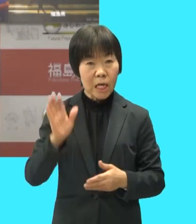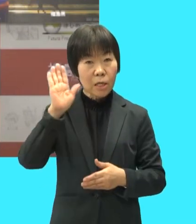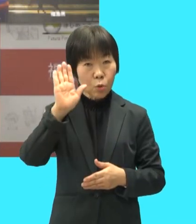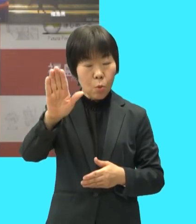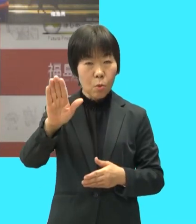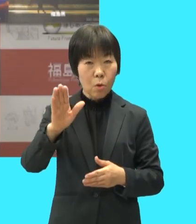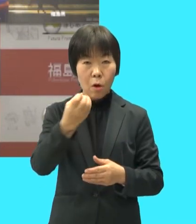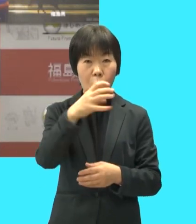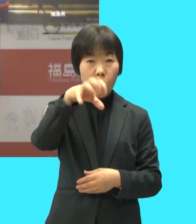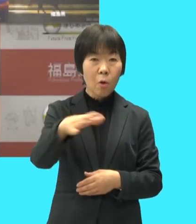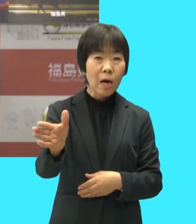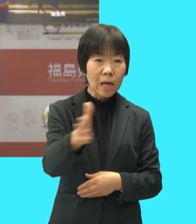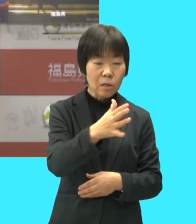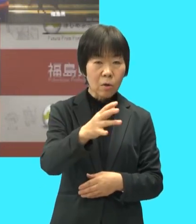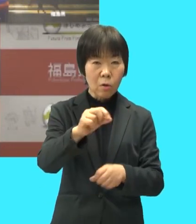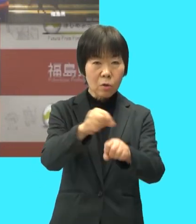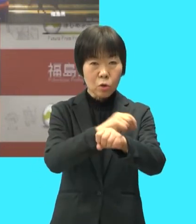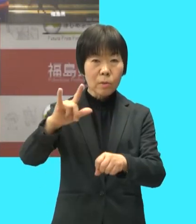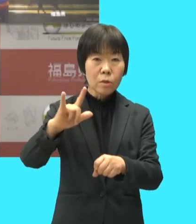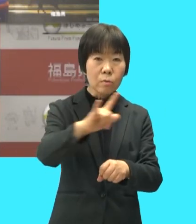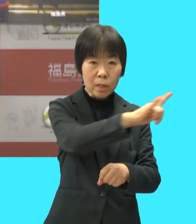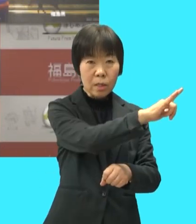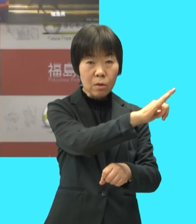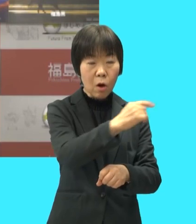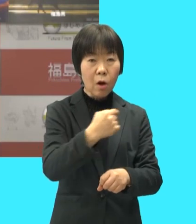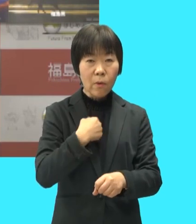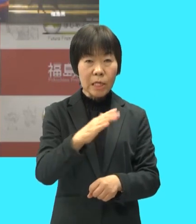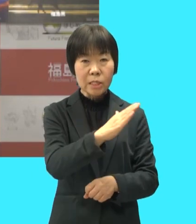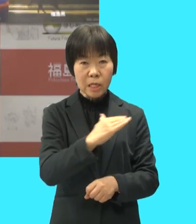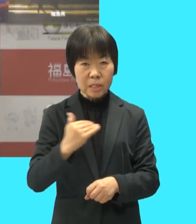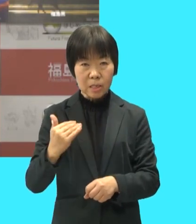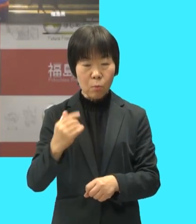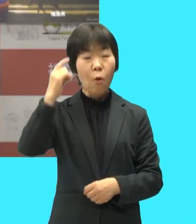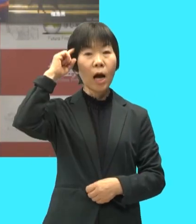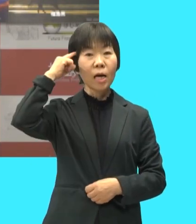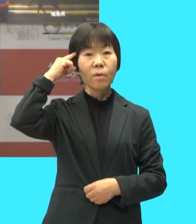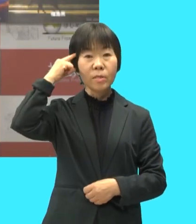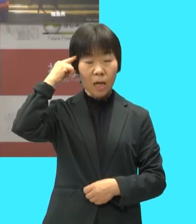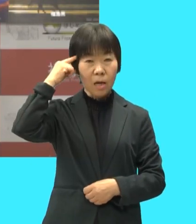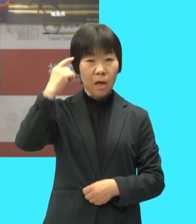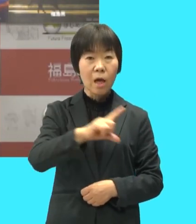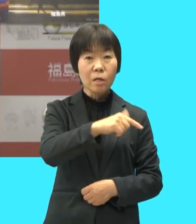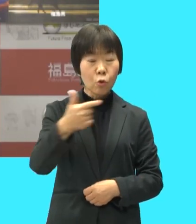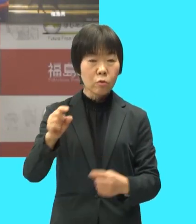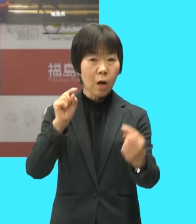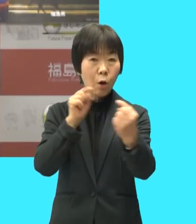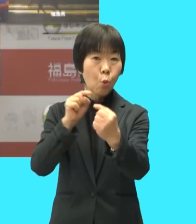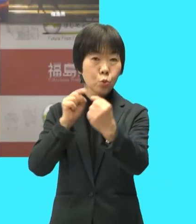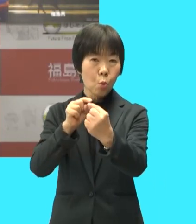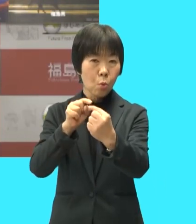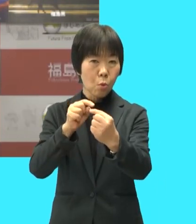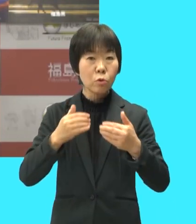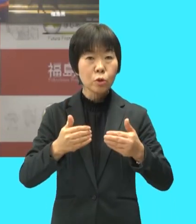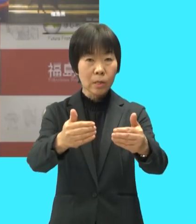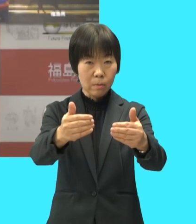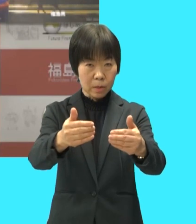はり香港からのチャーター便というものを私ども当然考えておりまして、さまざまな交渉を今進め